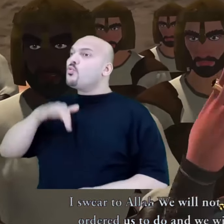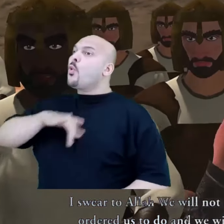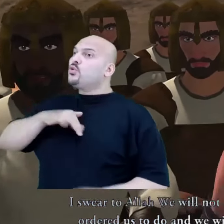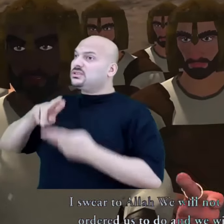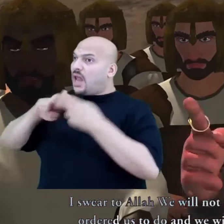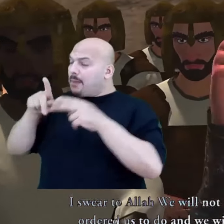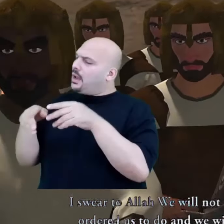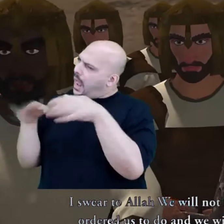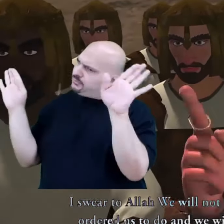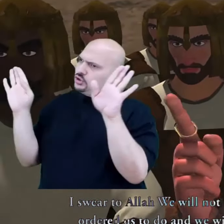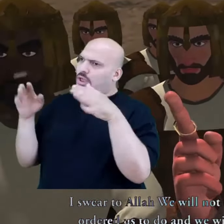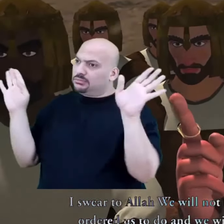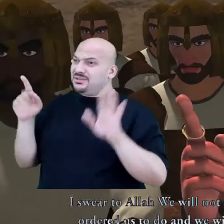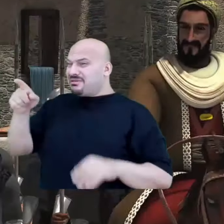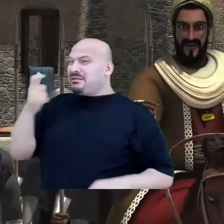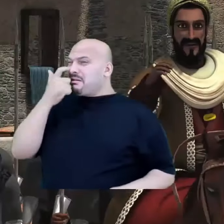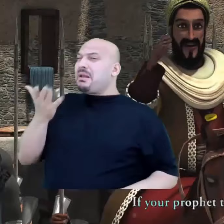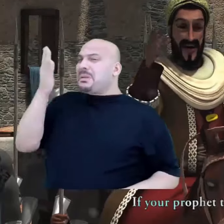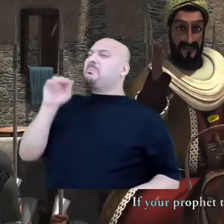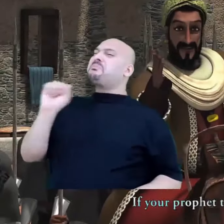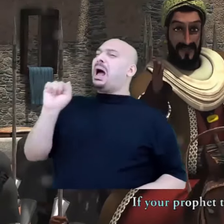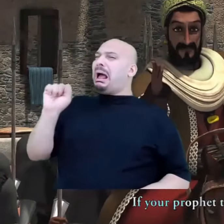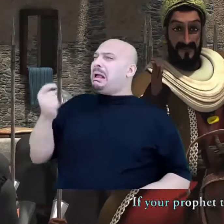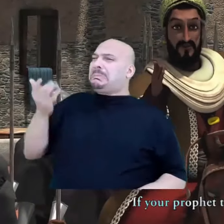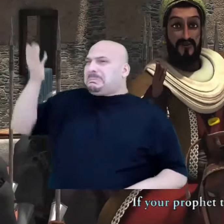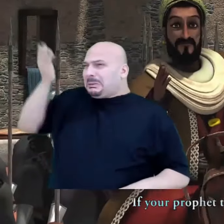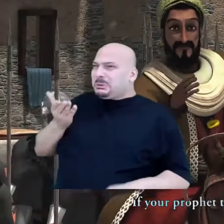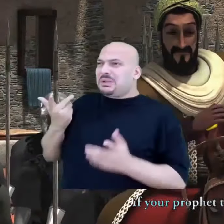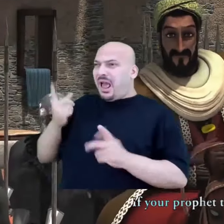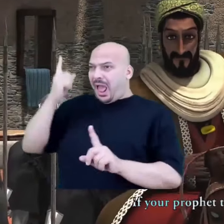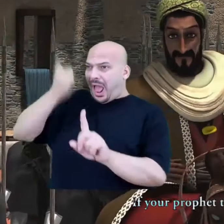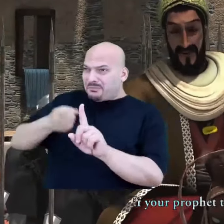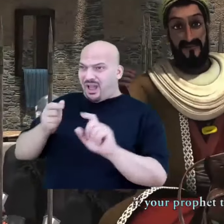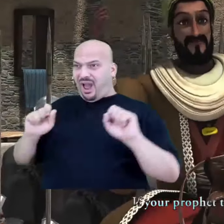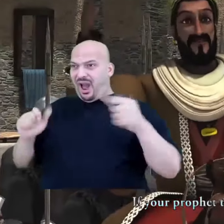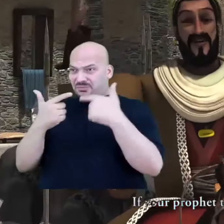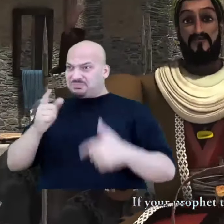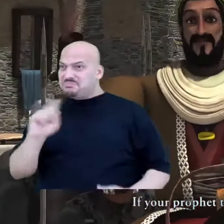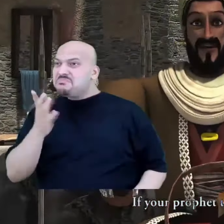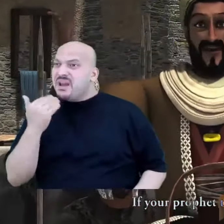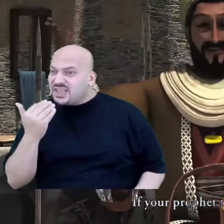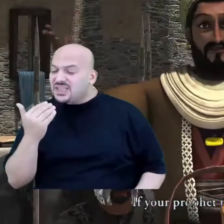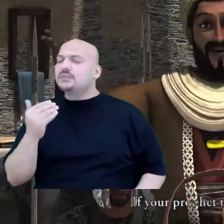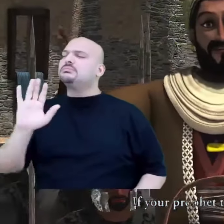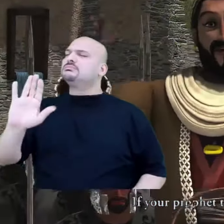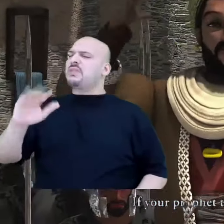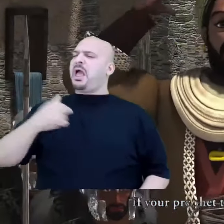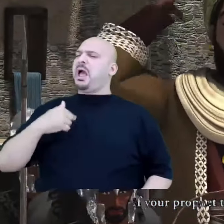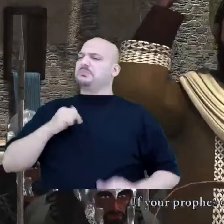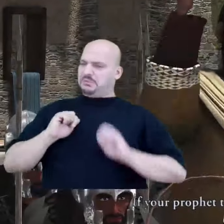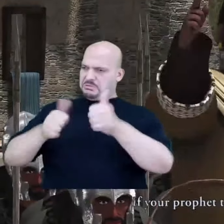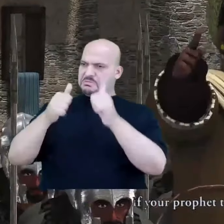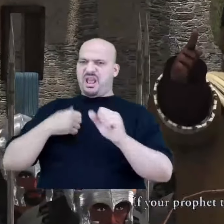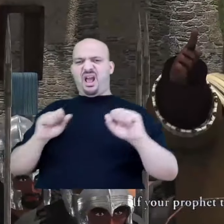السلامة فابتعد أنت ومن معك. إذا كان نبيكم قد أمركم بألا